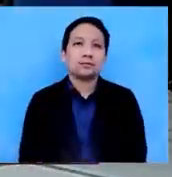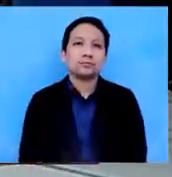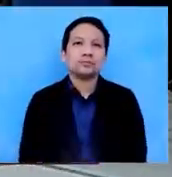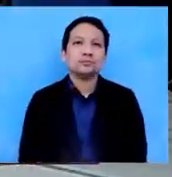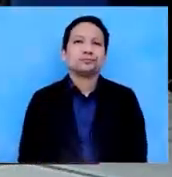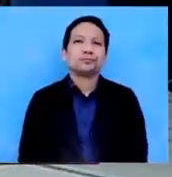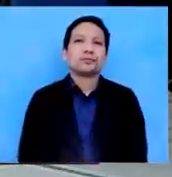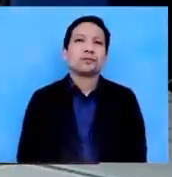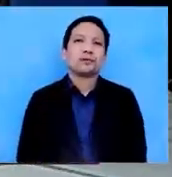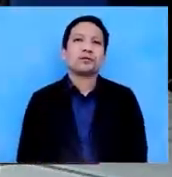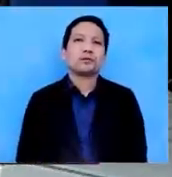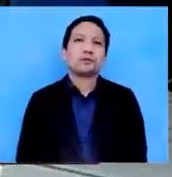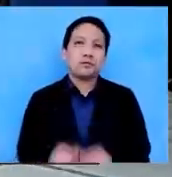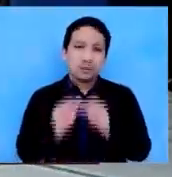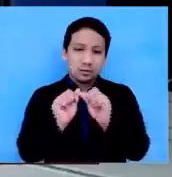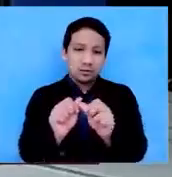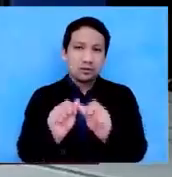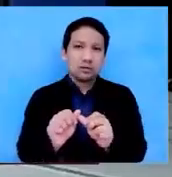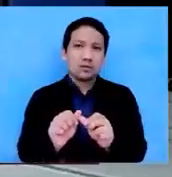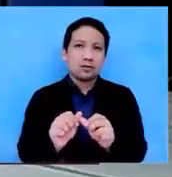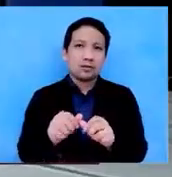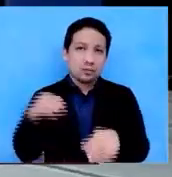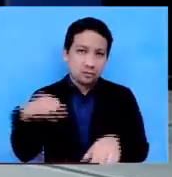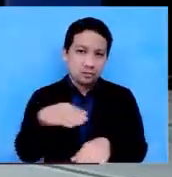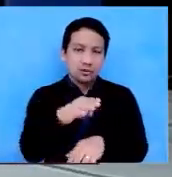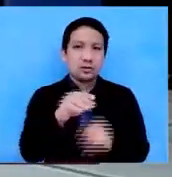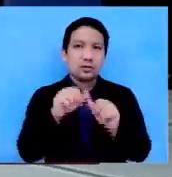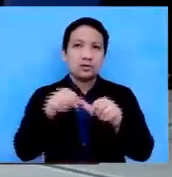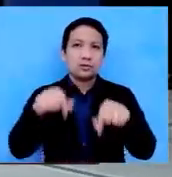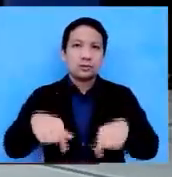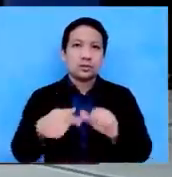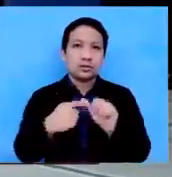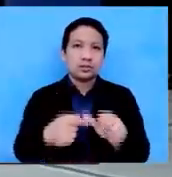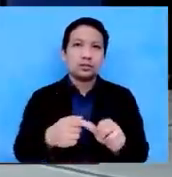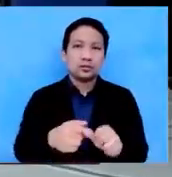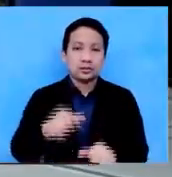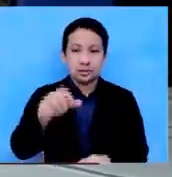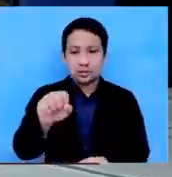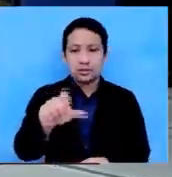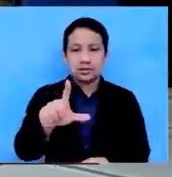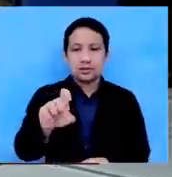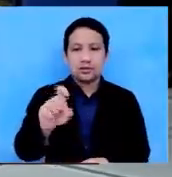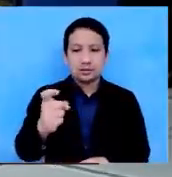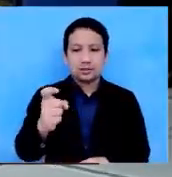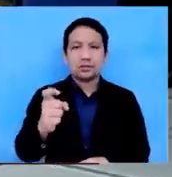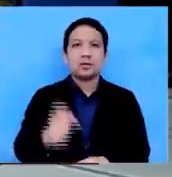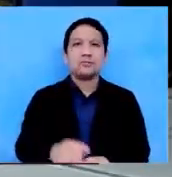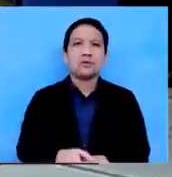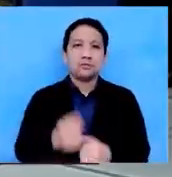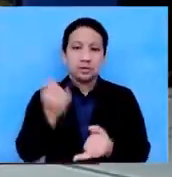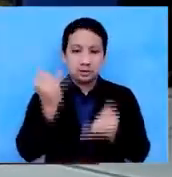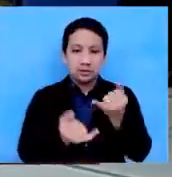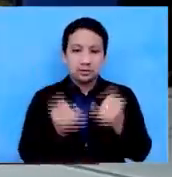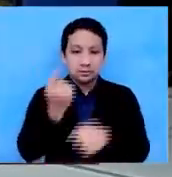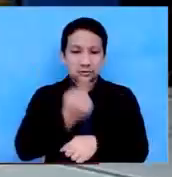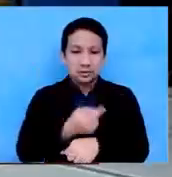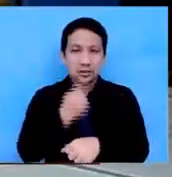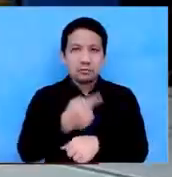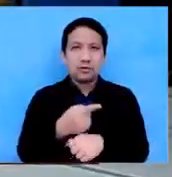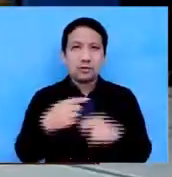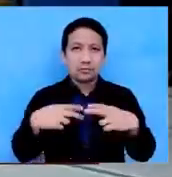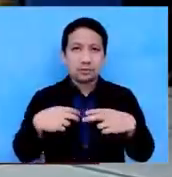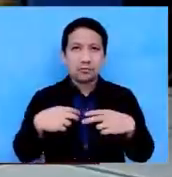Bok, may ang tuloy-tuloy naman ang usad ng trapiko rito sa South Luzon Expressway sa huling araw ng holiday